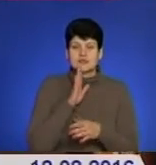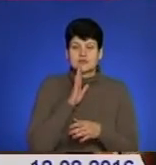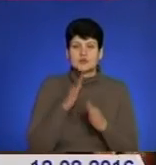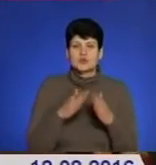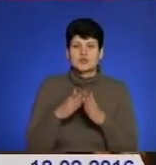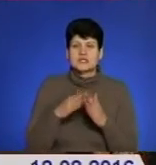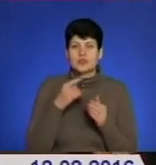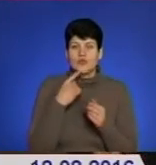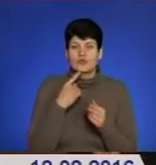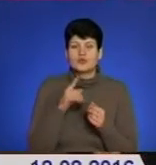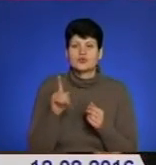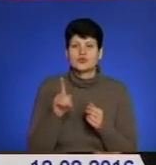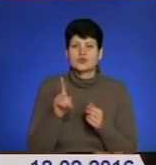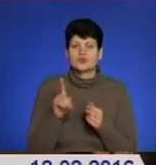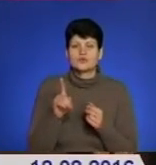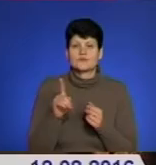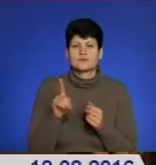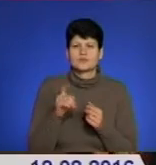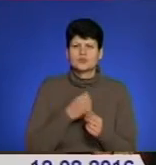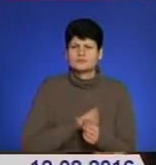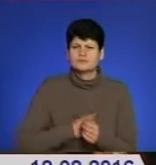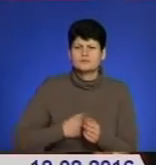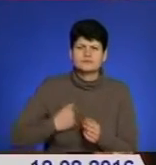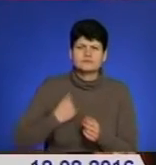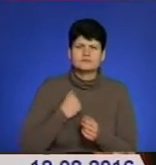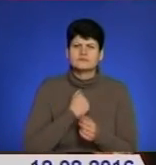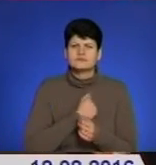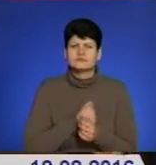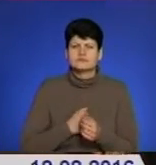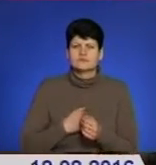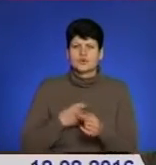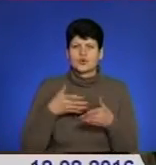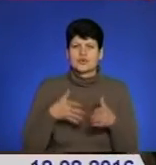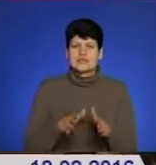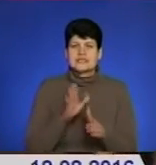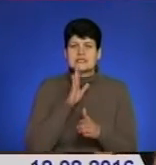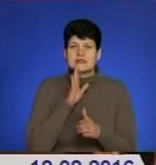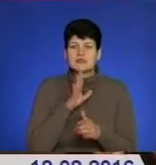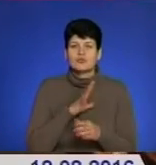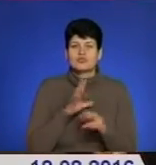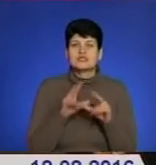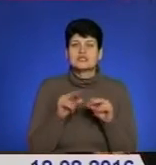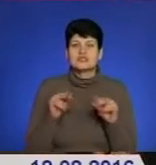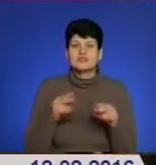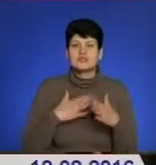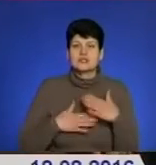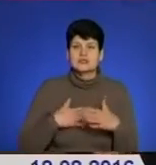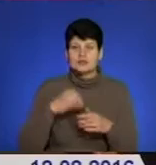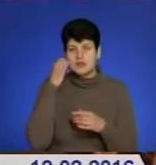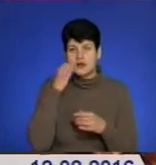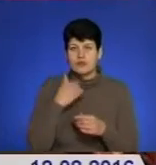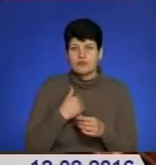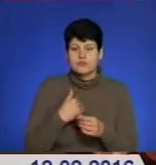сусіди говорили, що він злосний, що сі родила дівчинка, але він дуже був щасливий і тішився, дякував